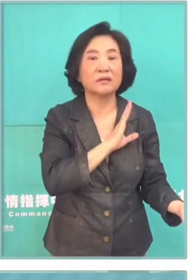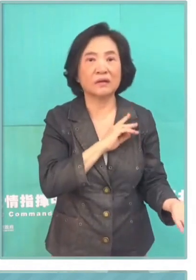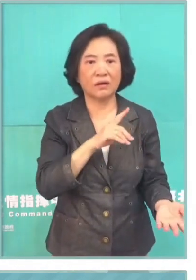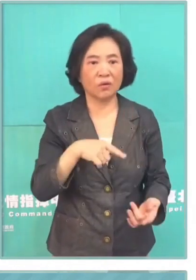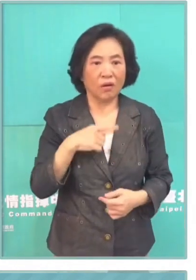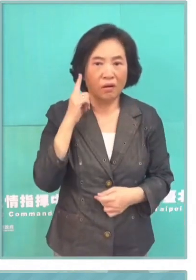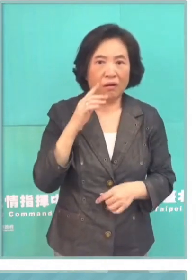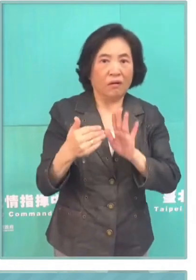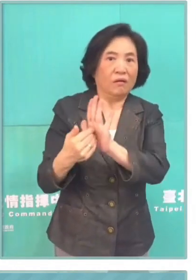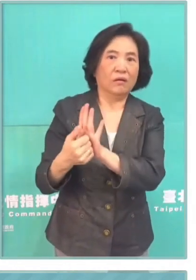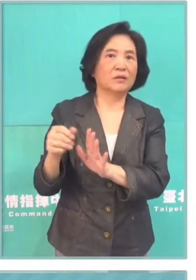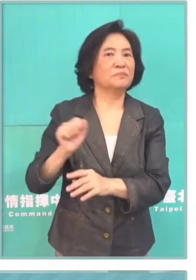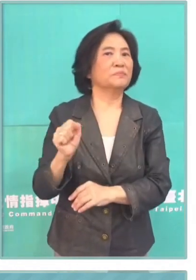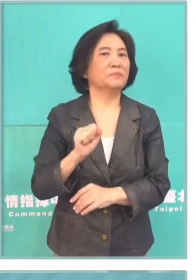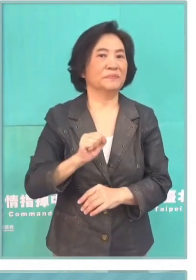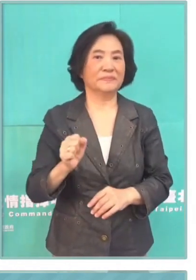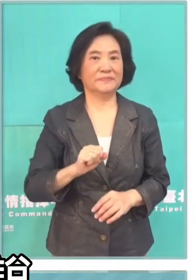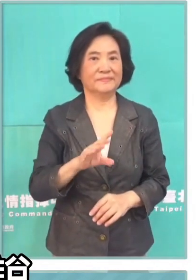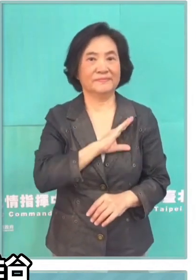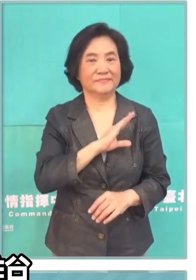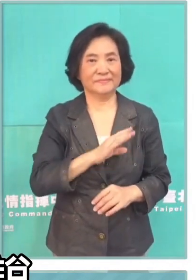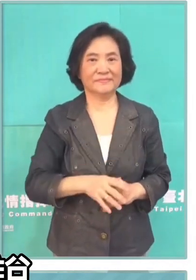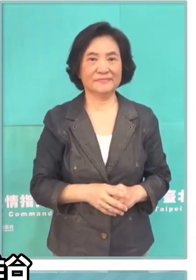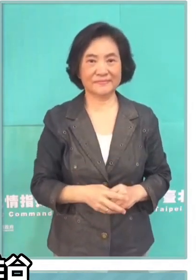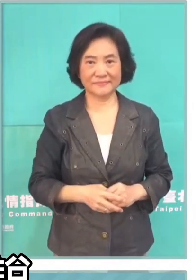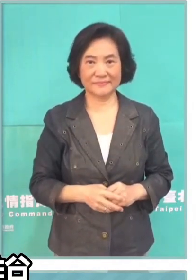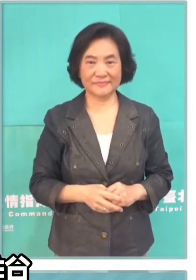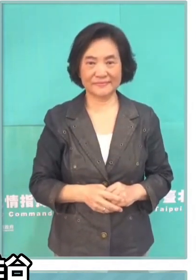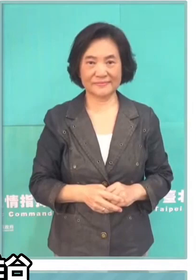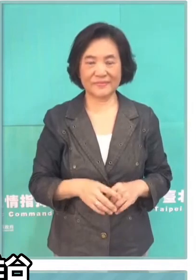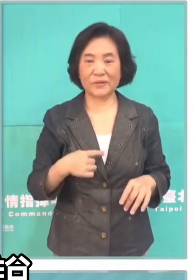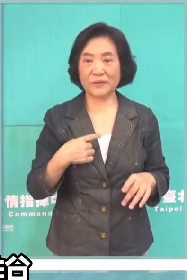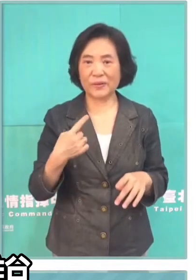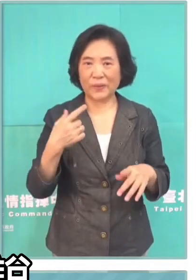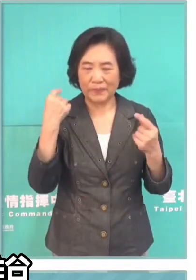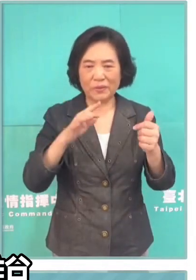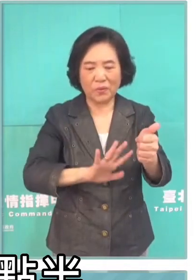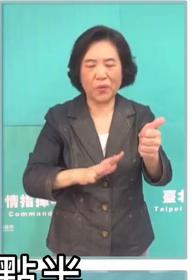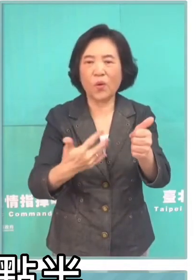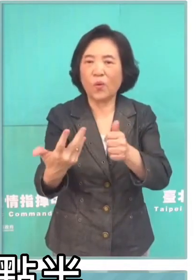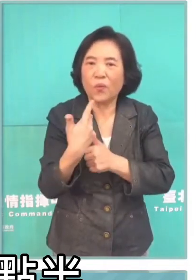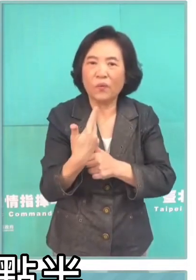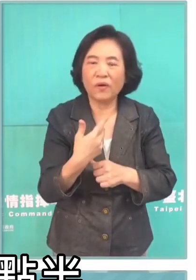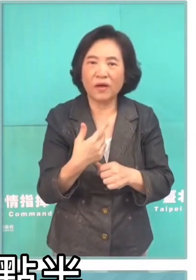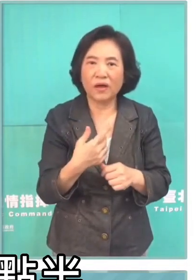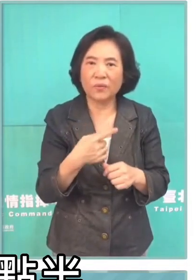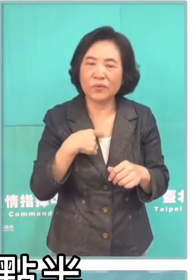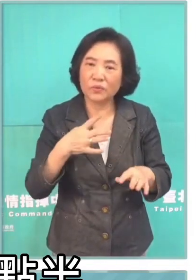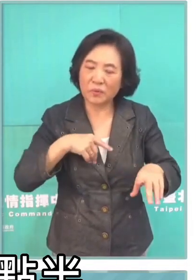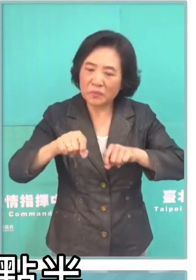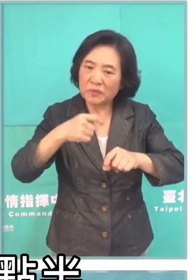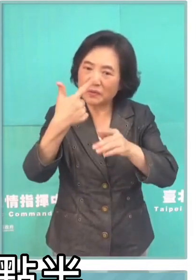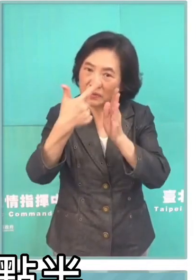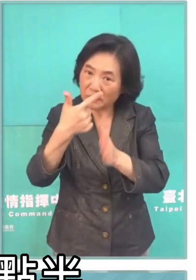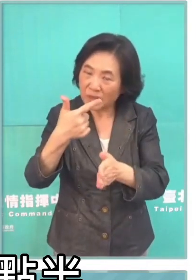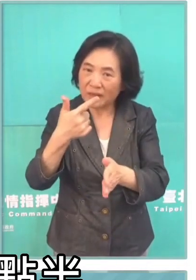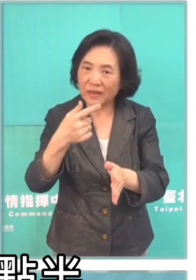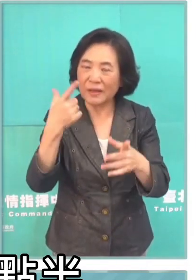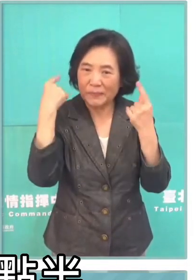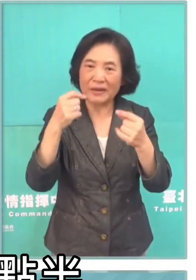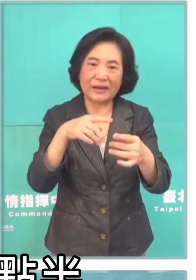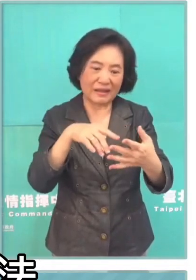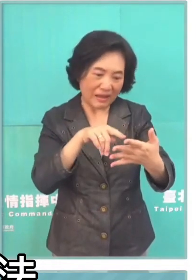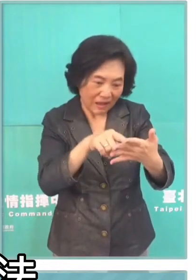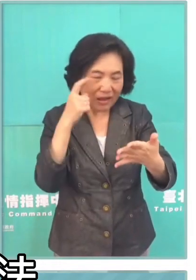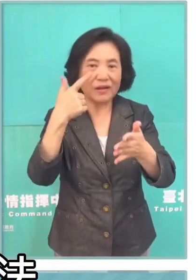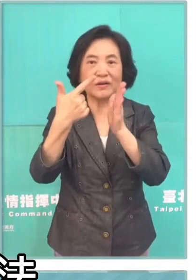能说不让他来，不可能嘛，对不对？那所以昨天我的幕僚还在问我说，我们预计六点半，本来表定